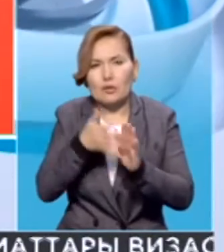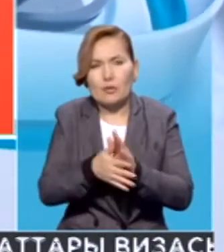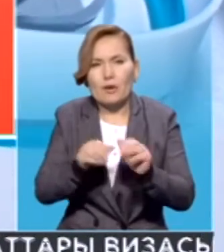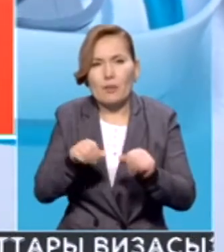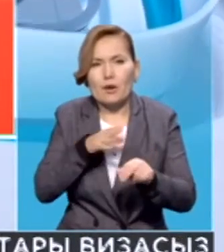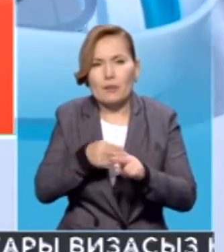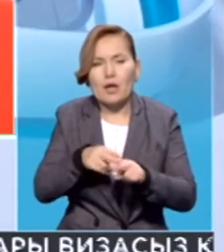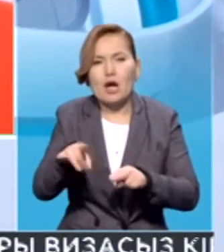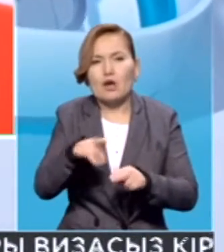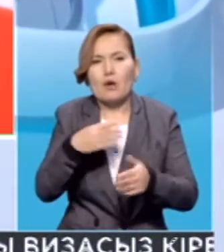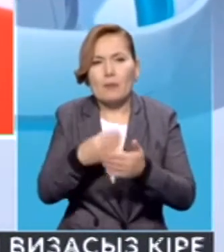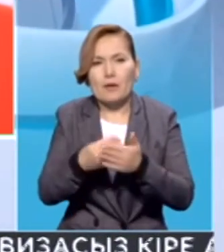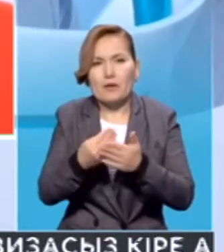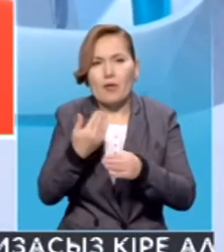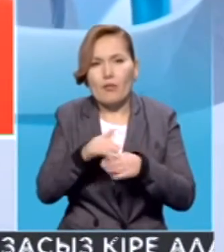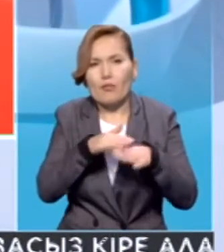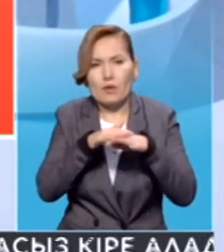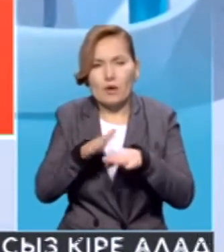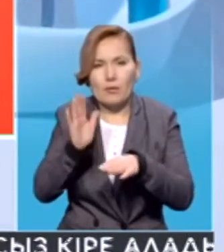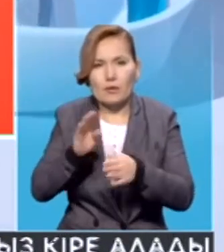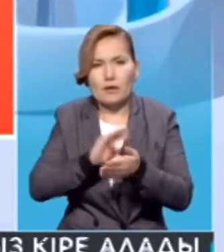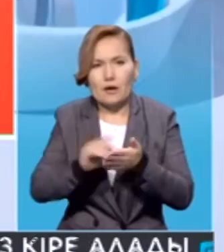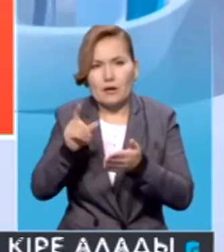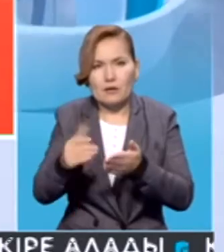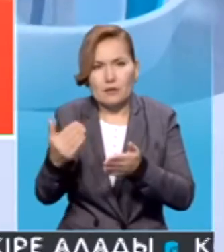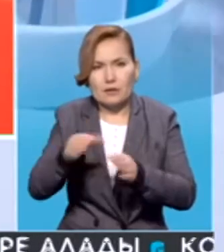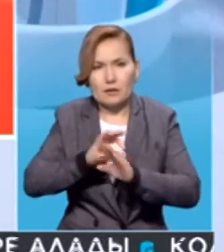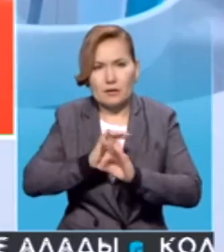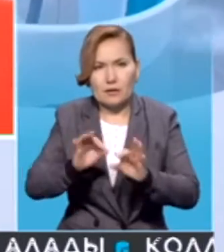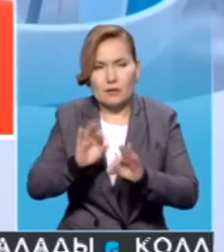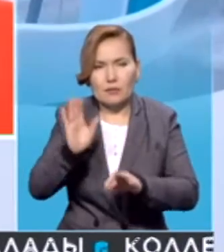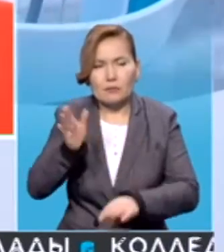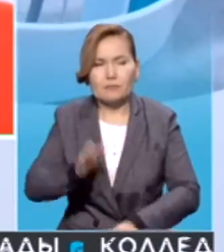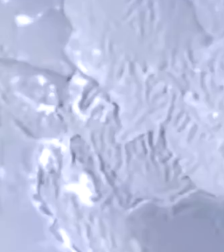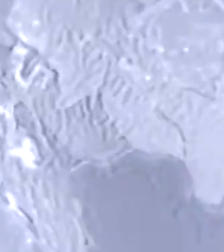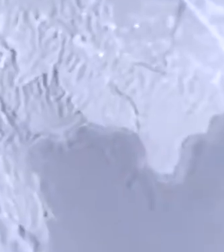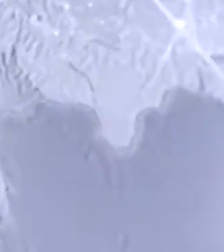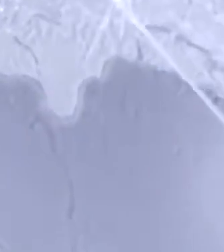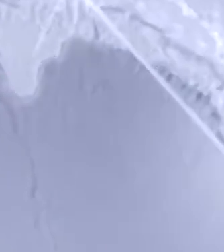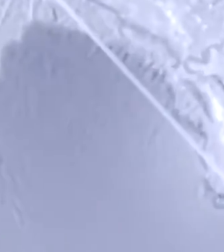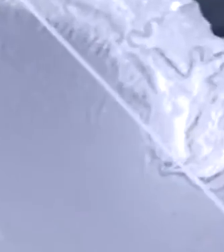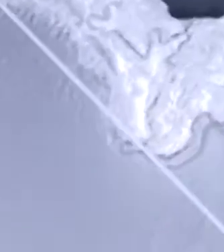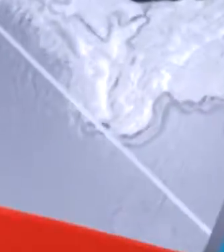Қаржының көбі республикалық бюджеттен бөлінеді. Алдағы топтамада тарқатамын.